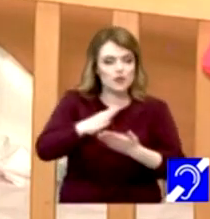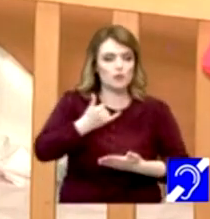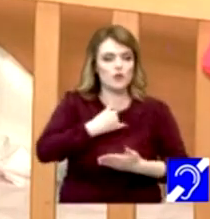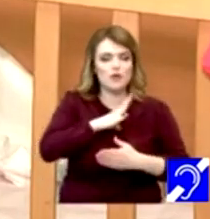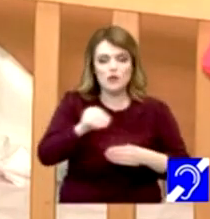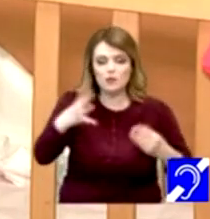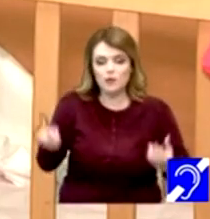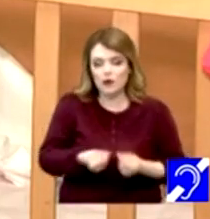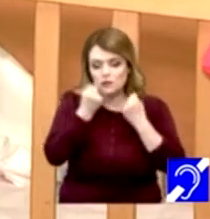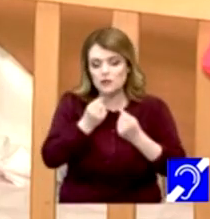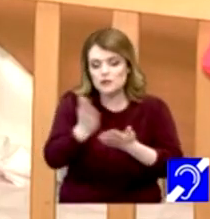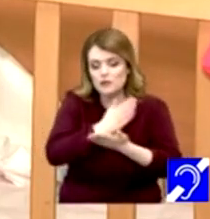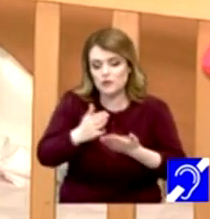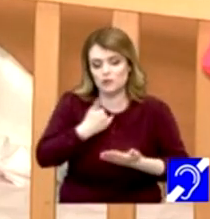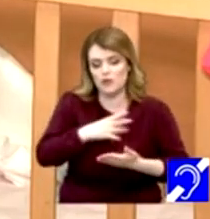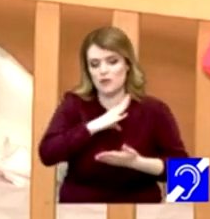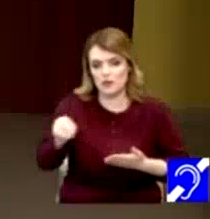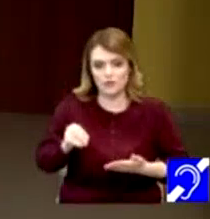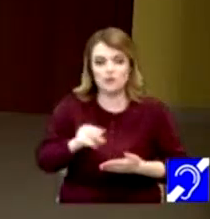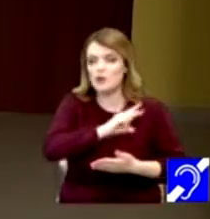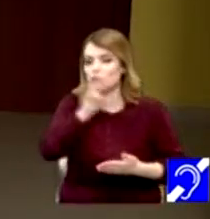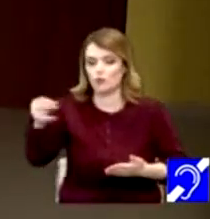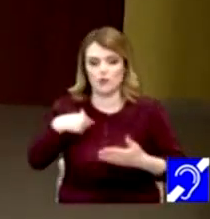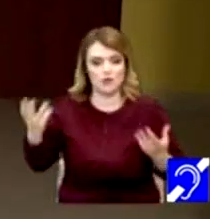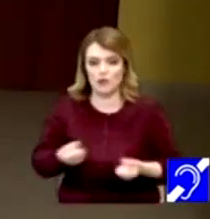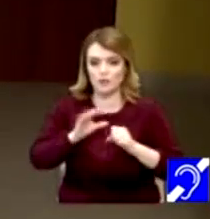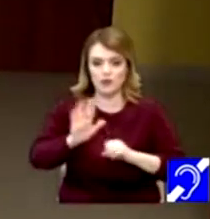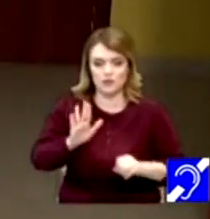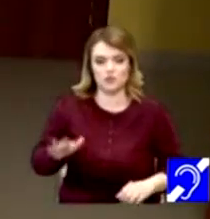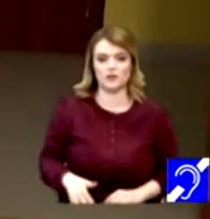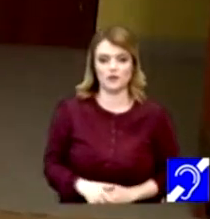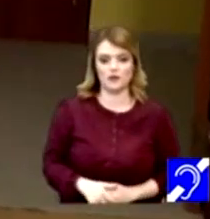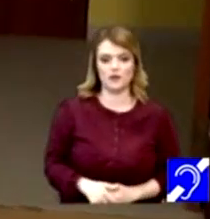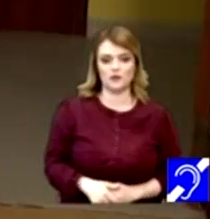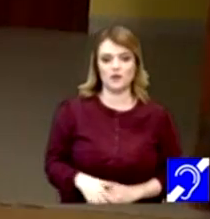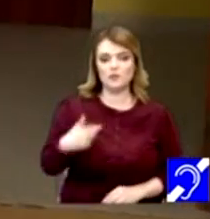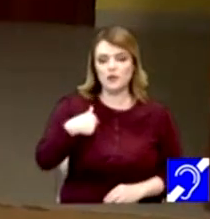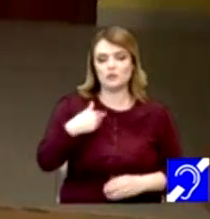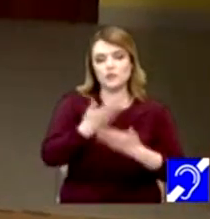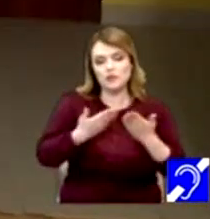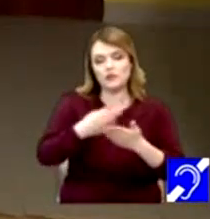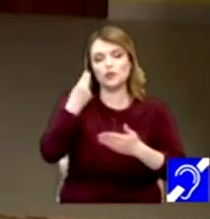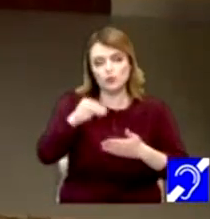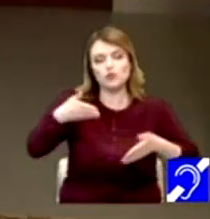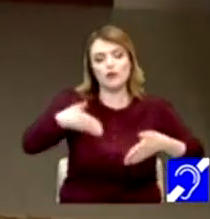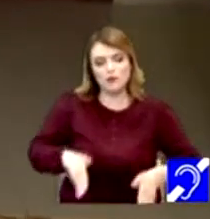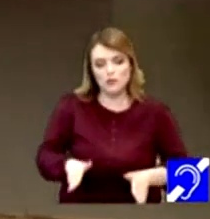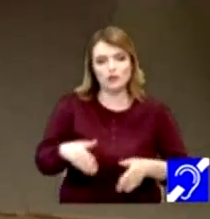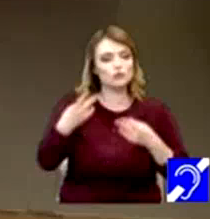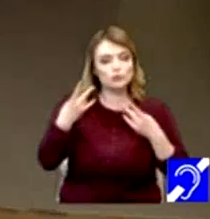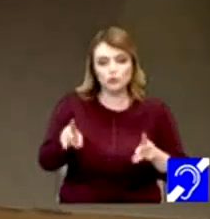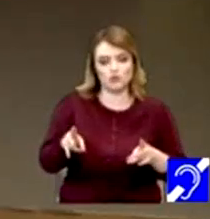La 15 ani e susținere din partea societății. Mai multe persoane mi-au spus să nasc să dau copilul. Adică să nu